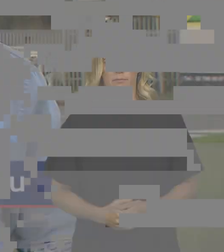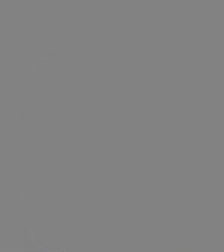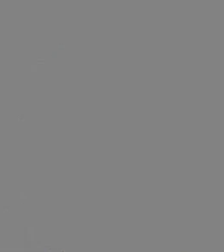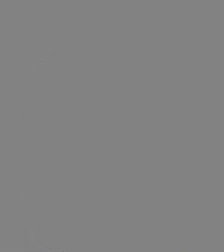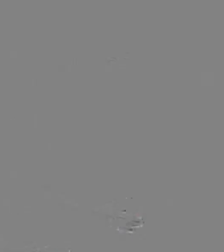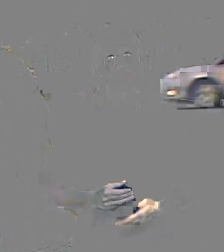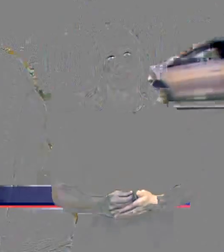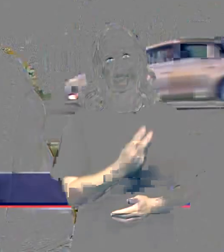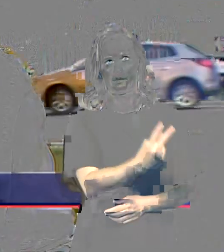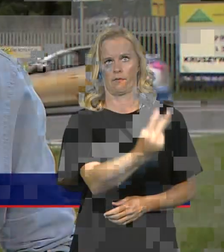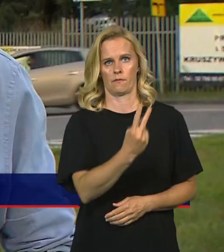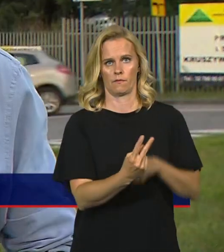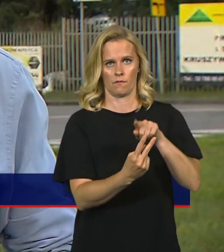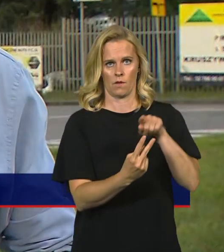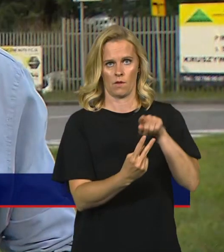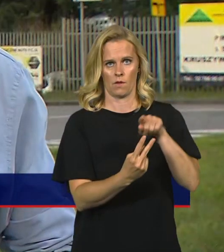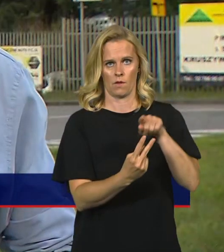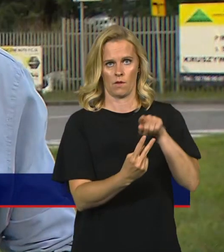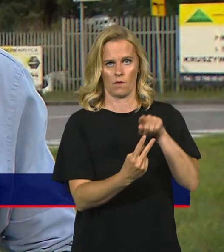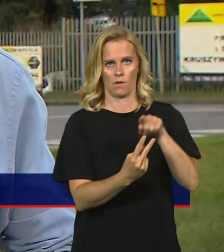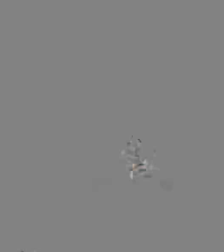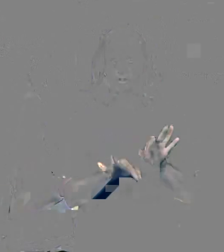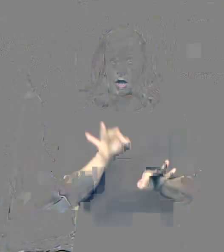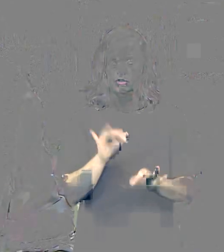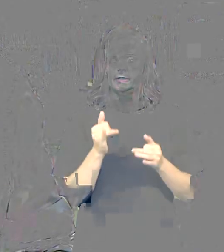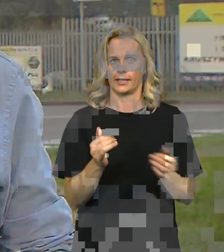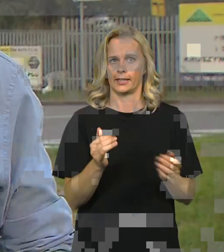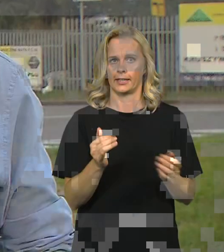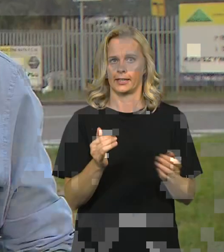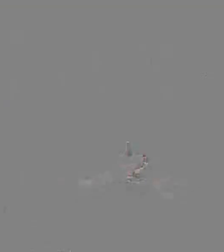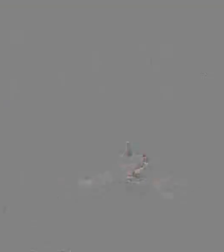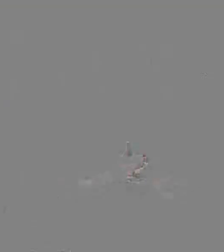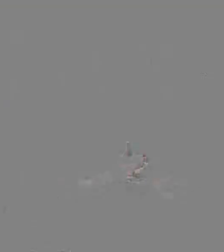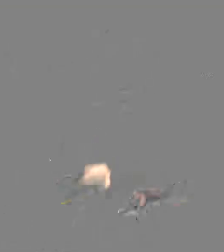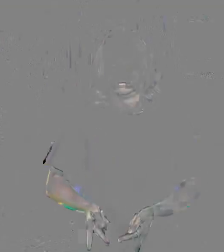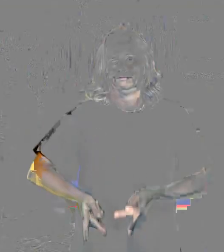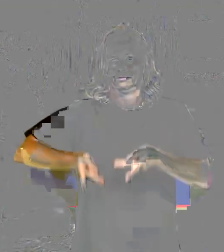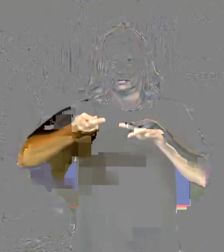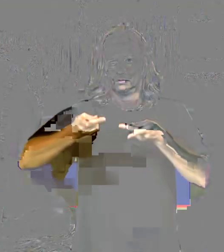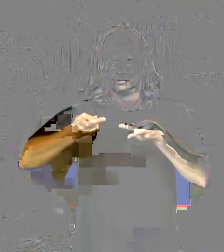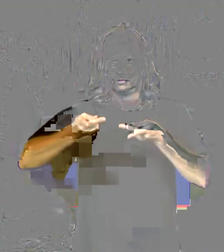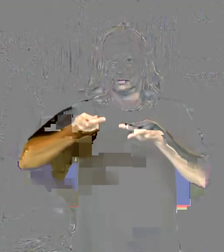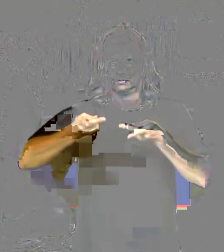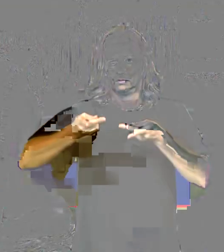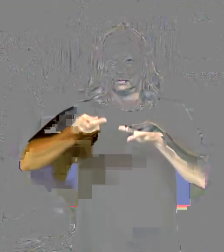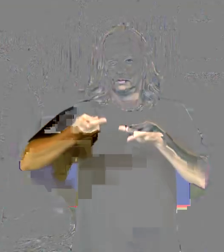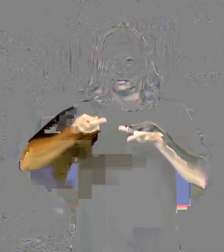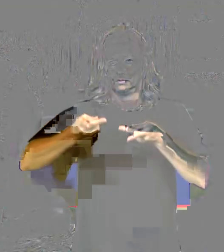...pohřešovaných horníků už zá... ...sportovali na povrch... ...o jeho...